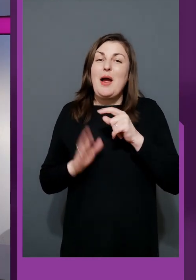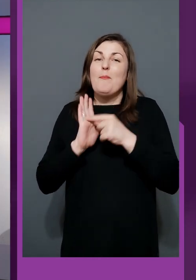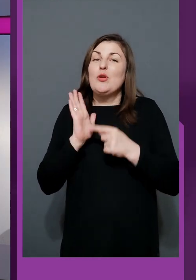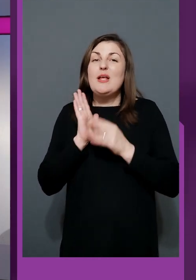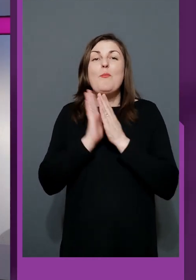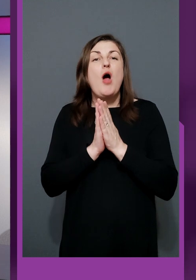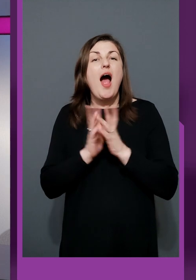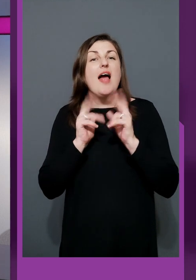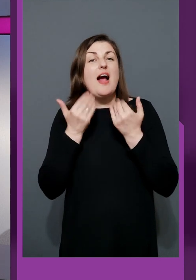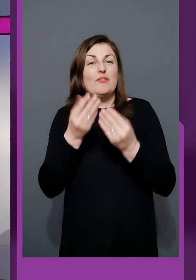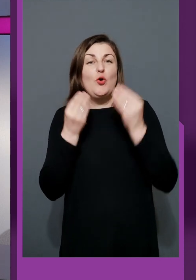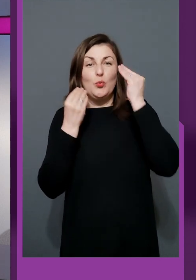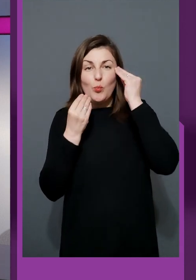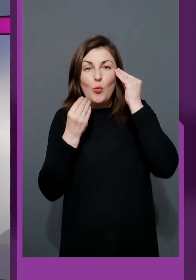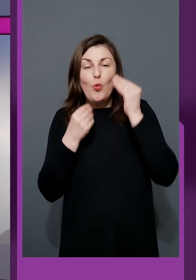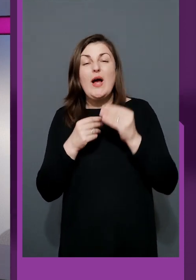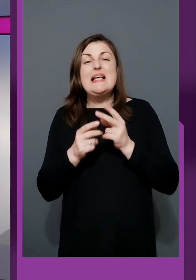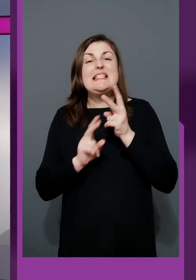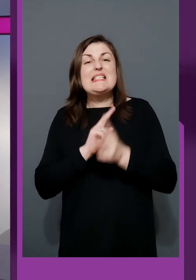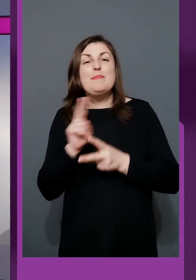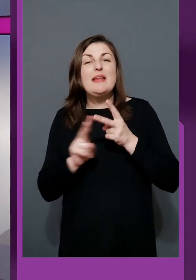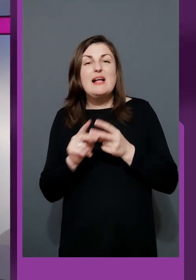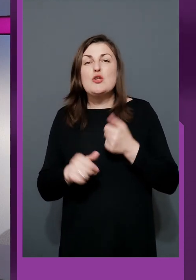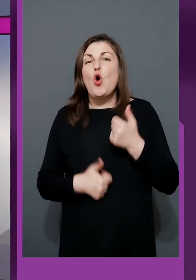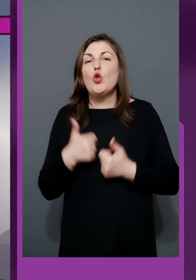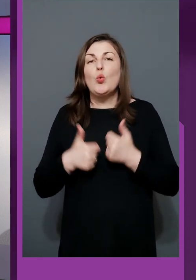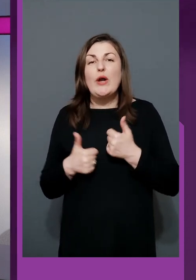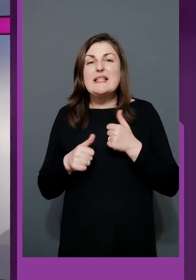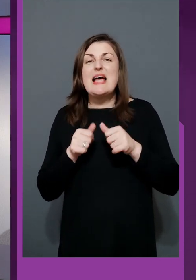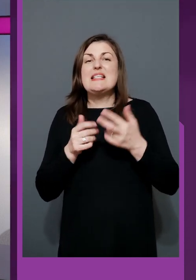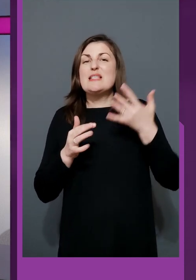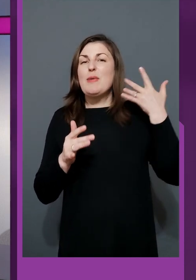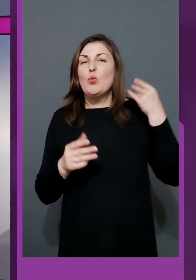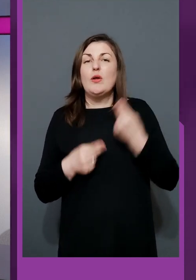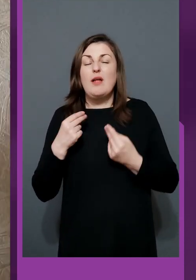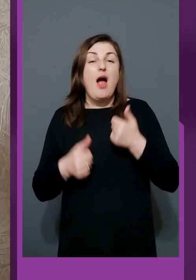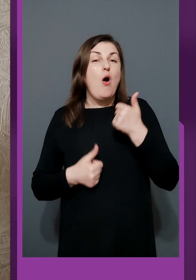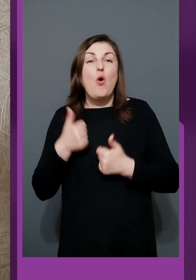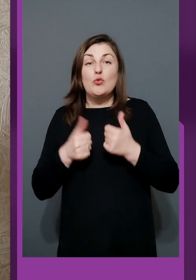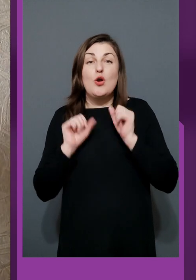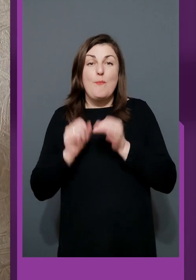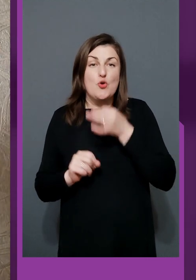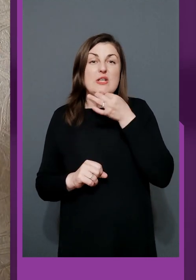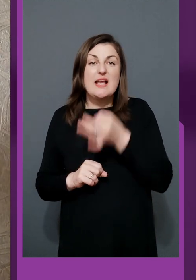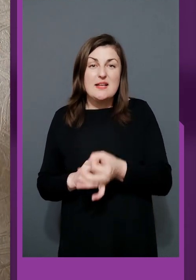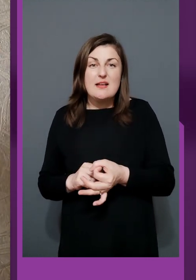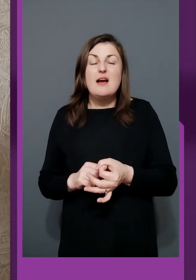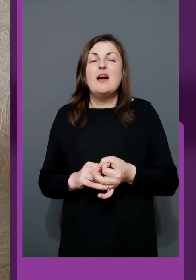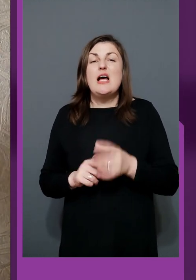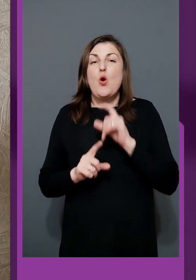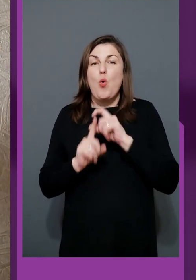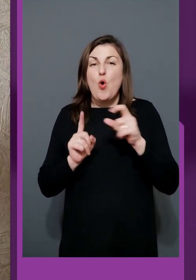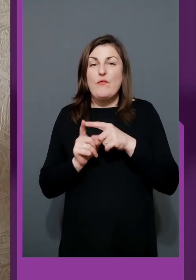поділись будь ласка як на твою думку змінилася конкуренція з минулих Ігор конкуренція можу сказати в